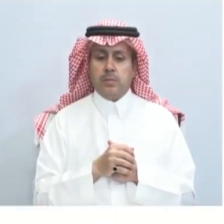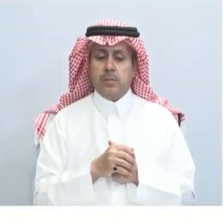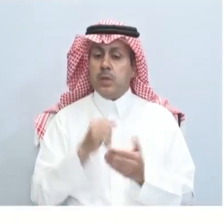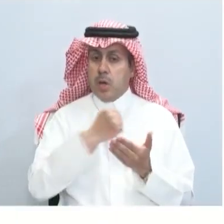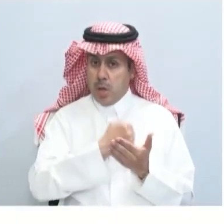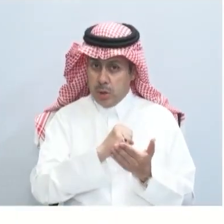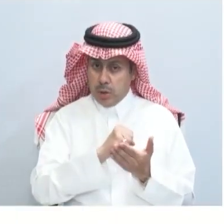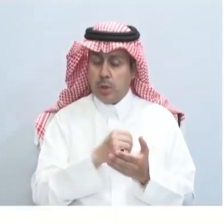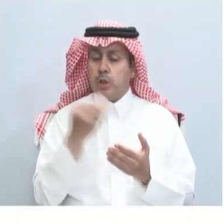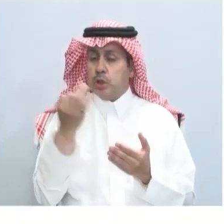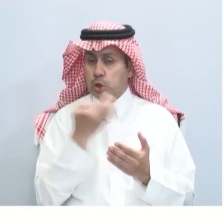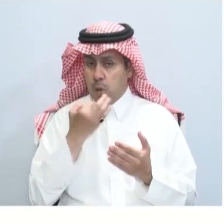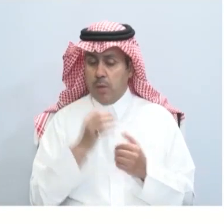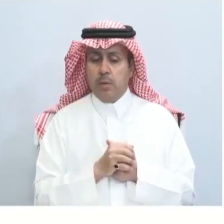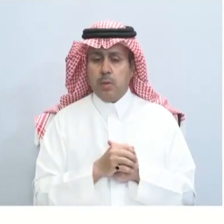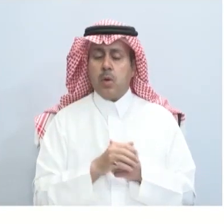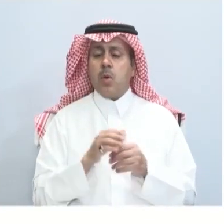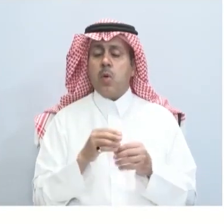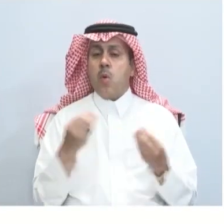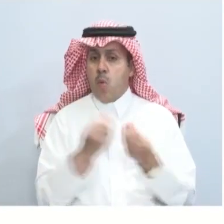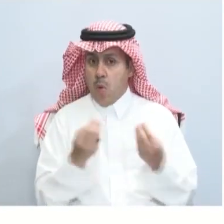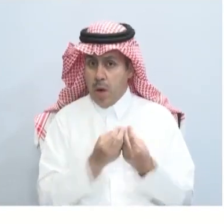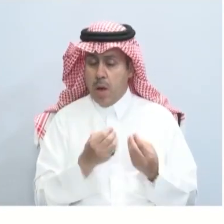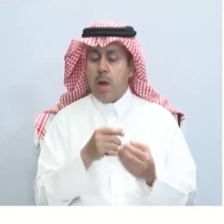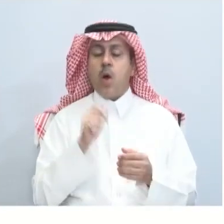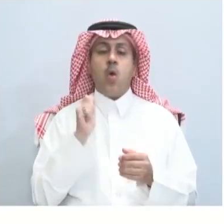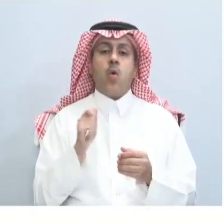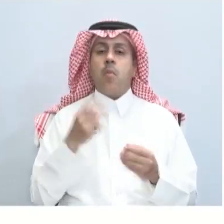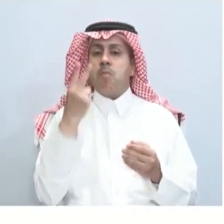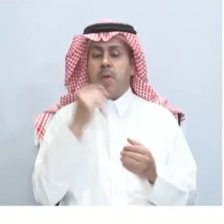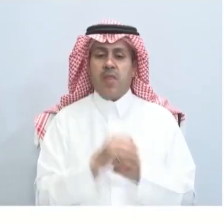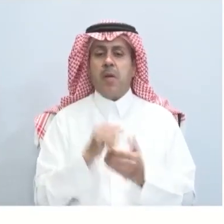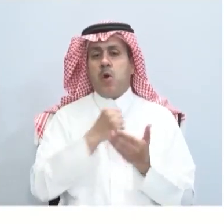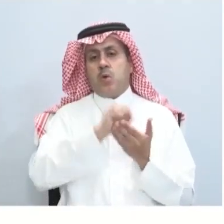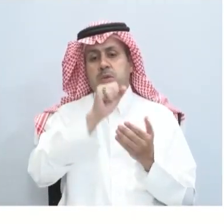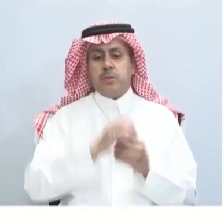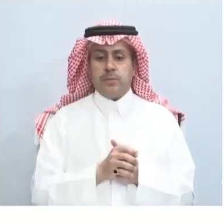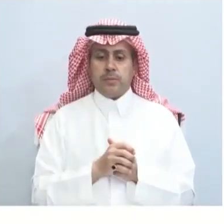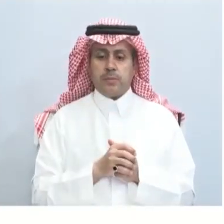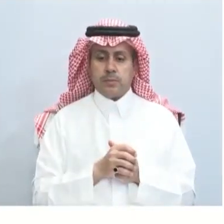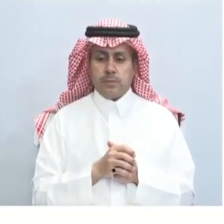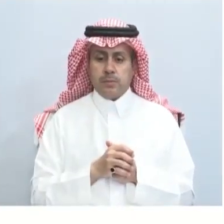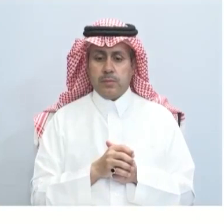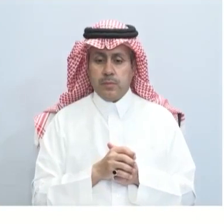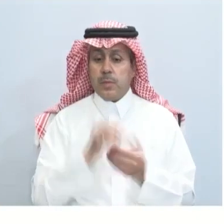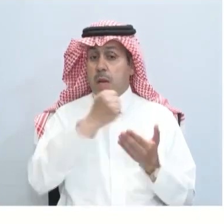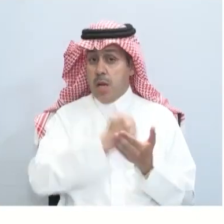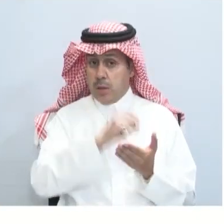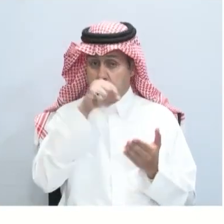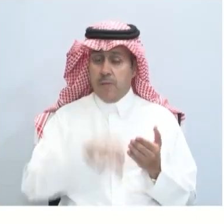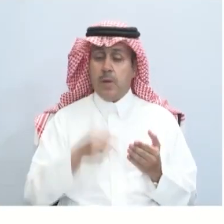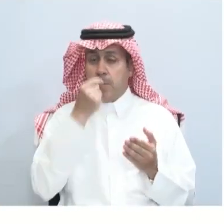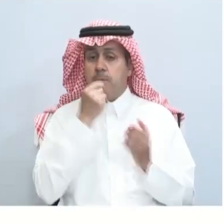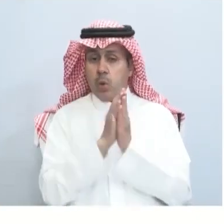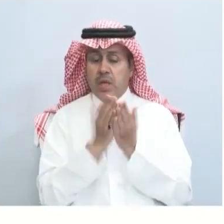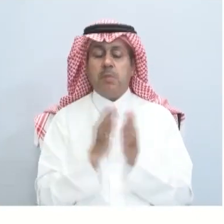نسخ التلاوه والحكم اي كلاهما ينسخ النسخ في القران الكريم ودرسنا